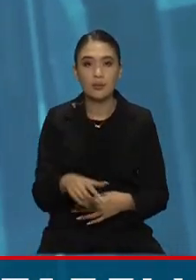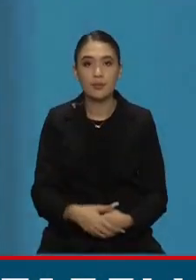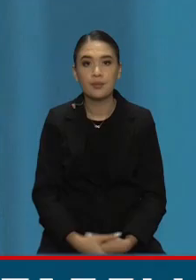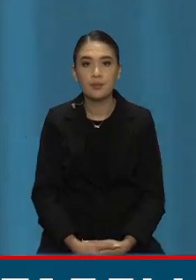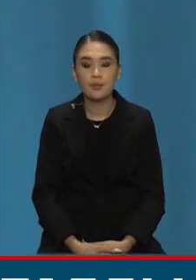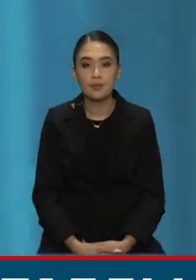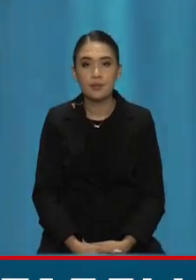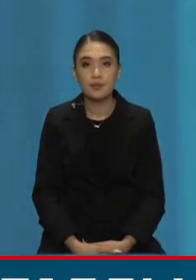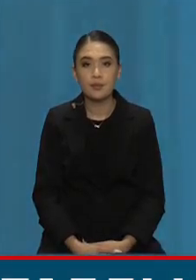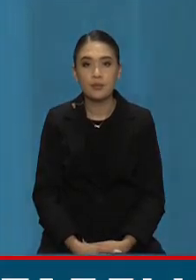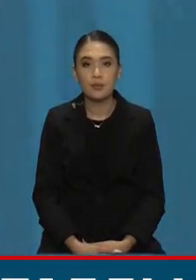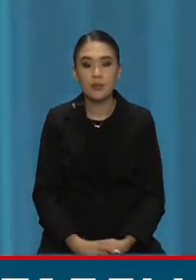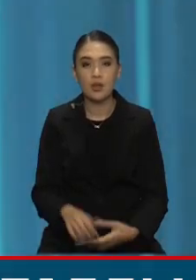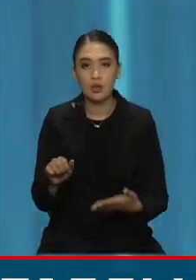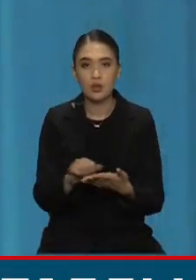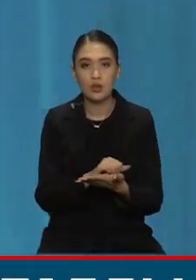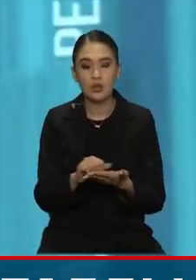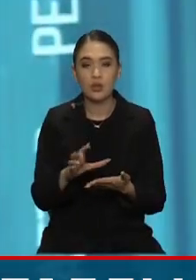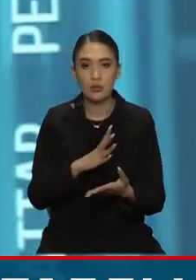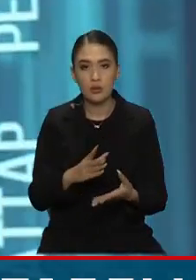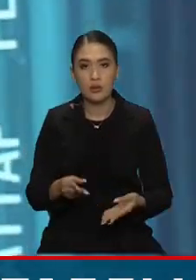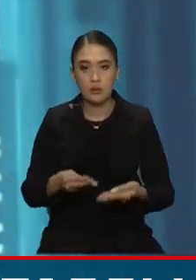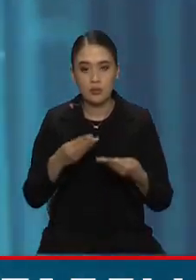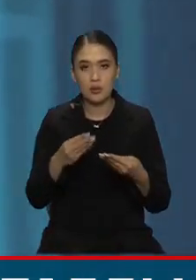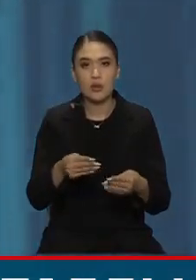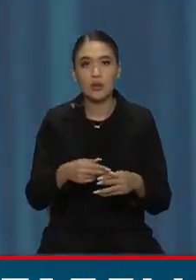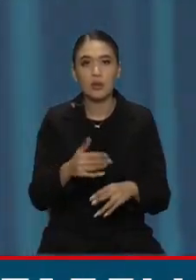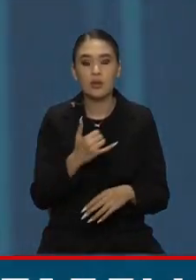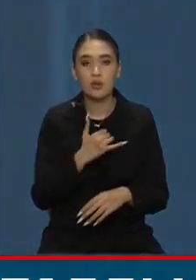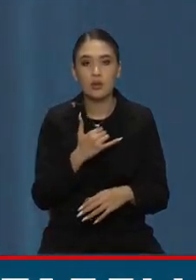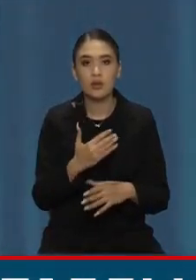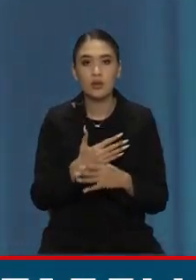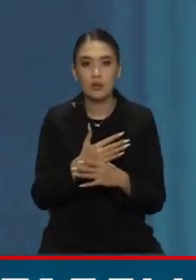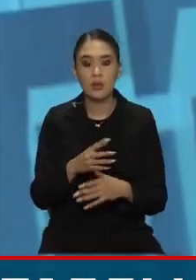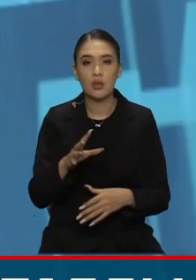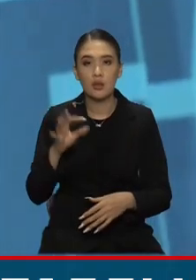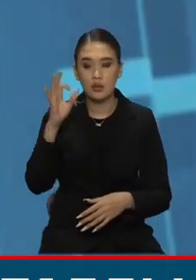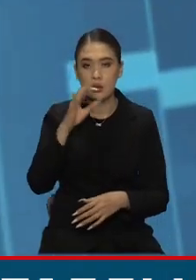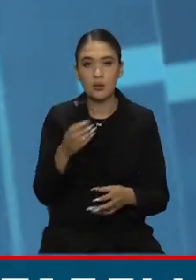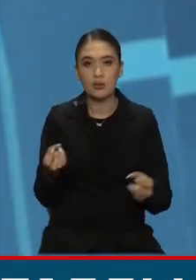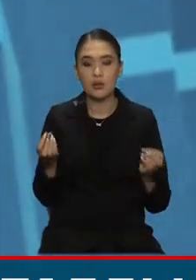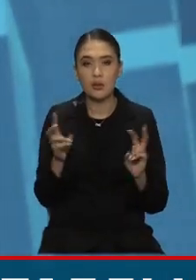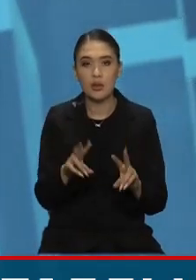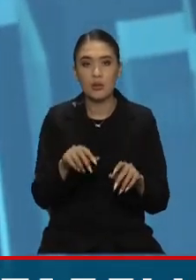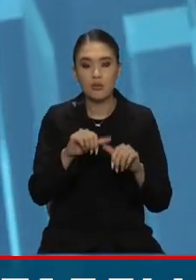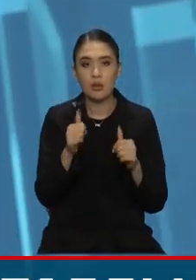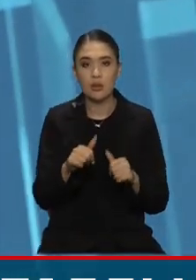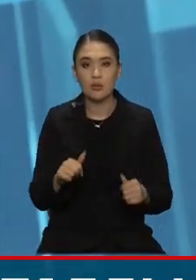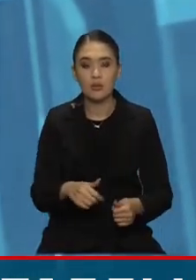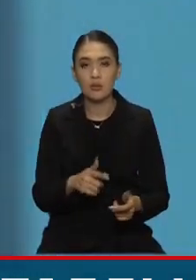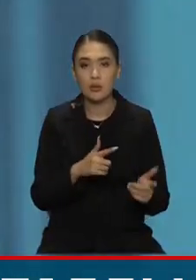31 мыңнан аса адам құжат тапсырды. Біз ол үшін әдейі арнайы платформа